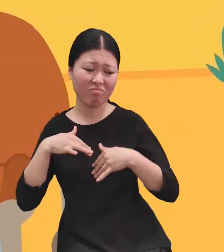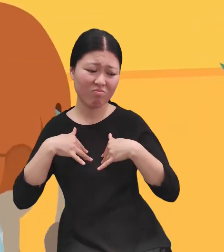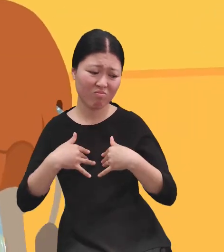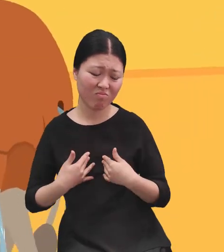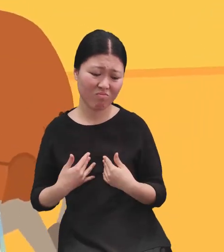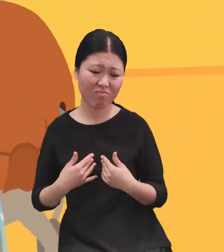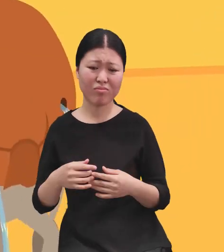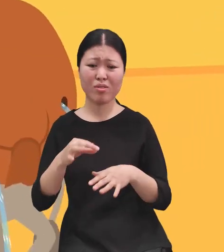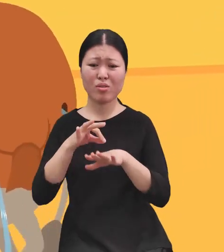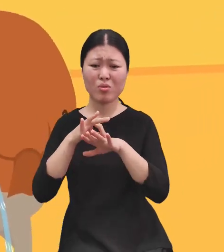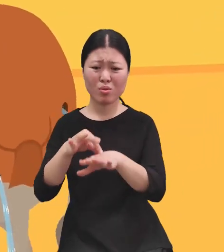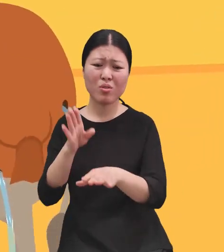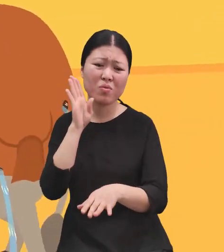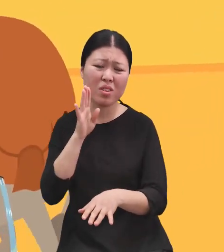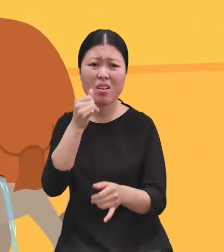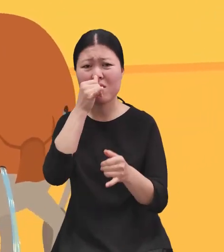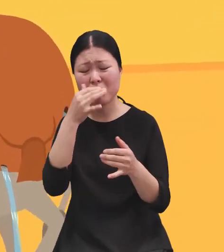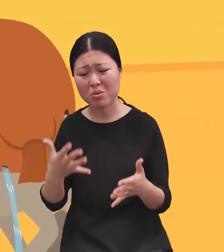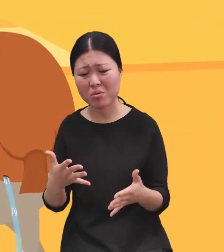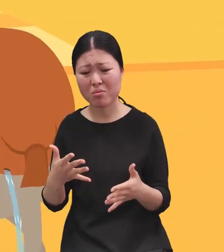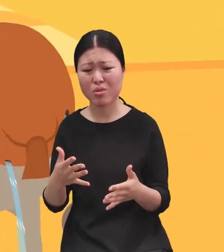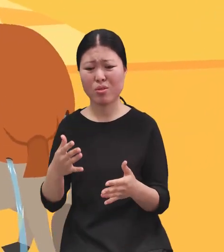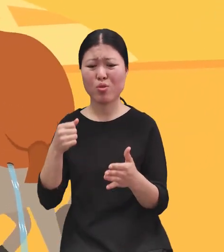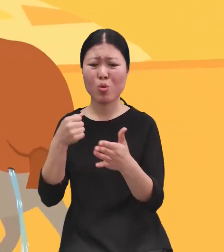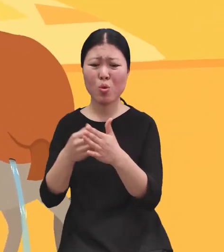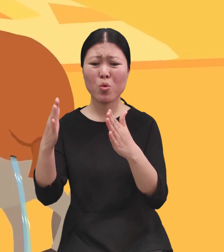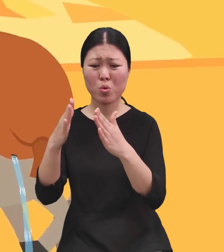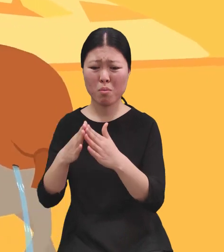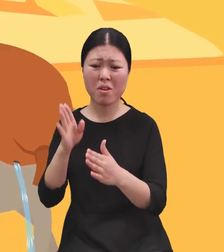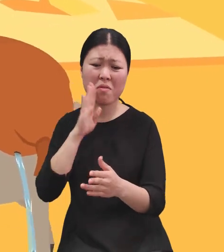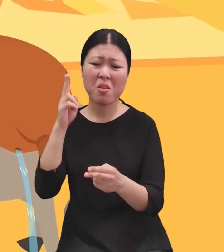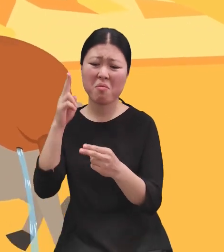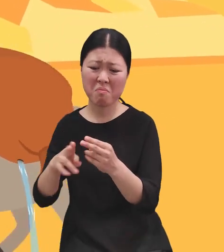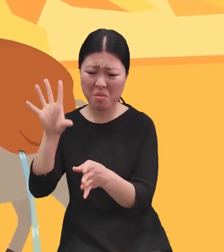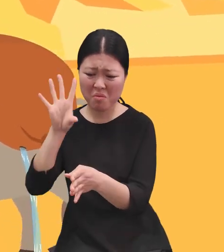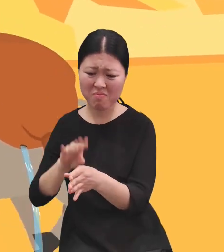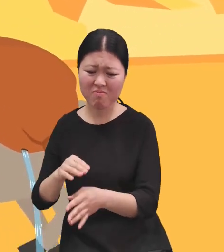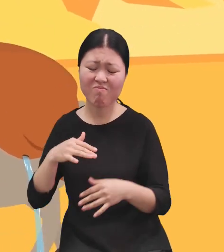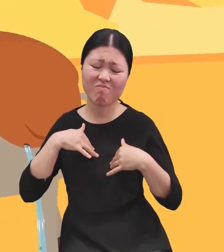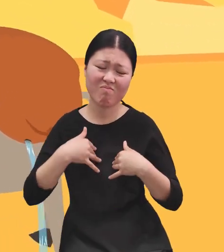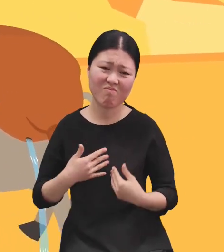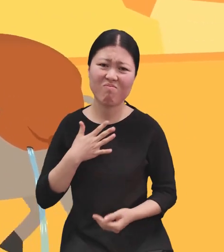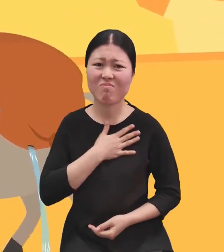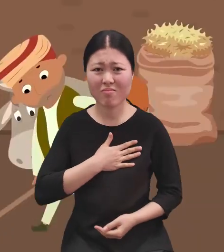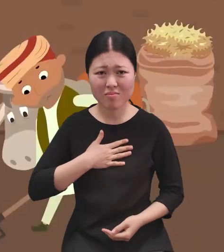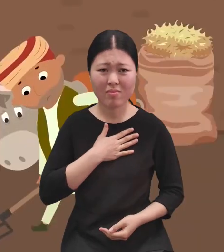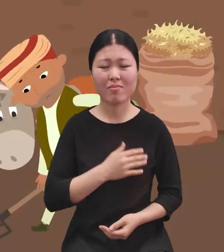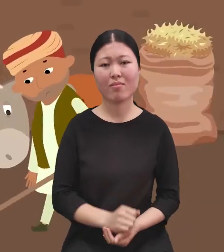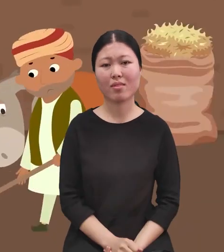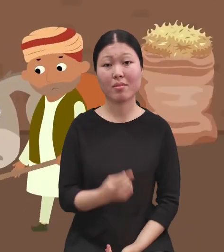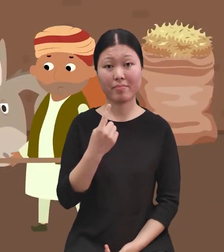Ал емі тешігі әр чаначыды көтірген ешек, чаначындағы суының бағардығы үйгі жеткен жәле төгіліп қалғанына жаман болып жатты.